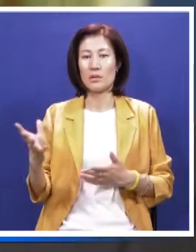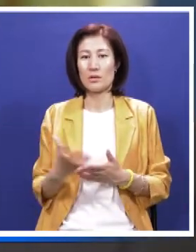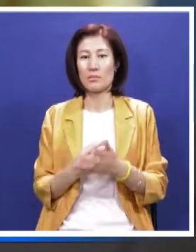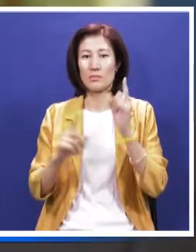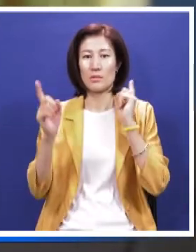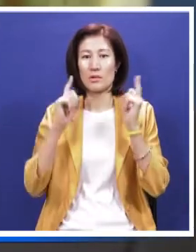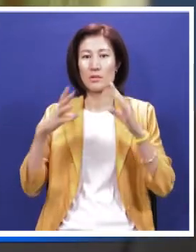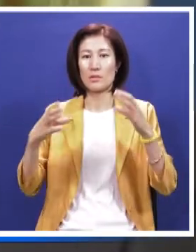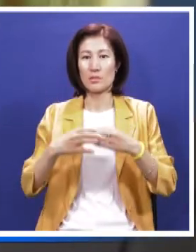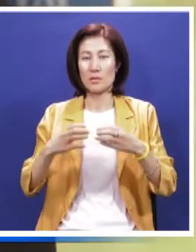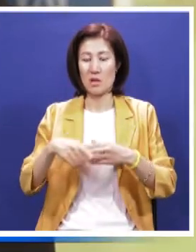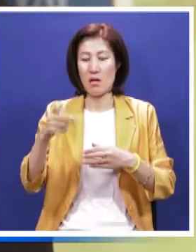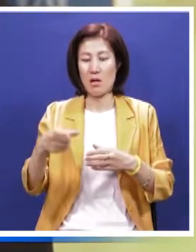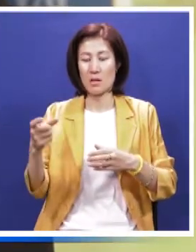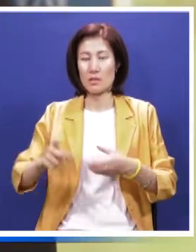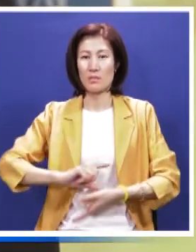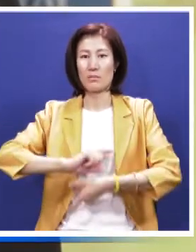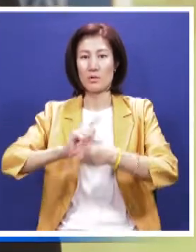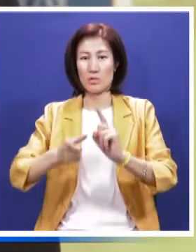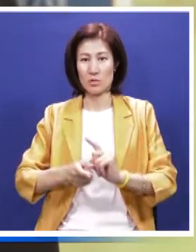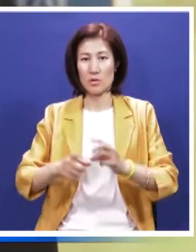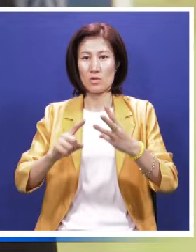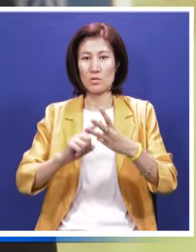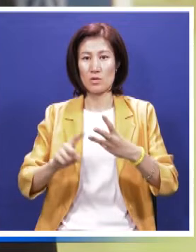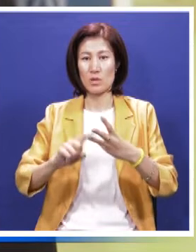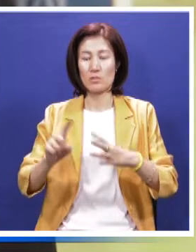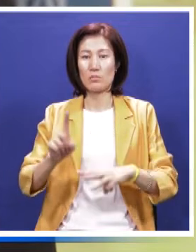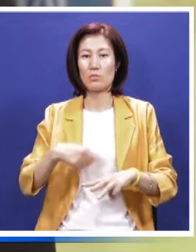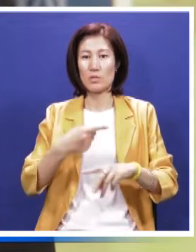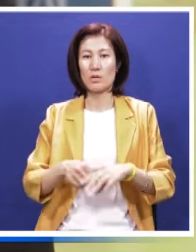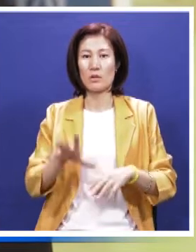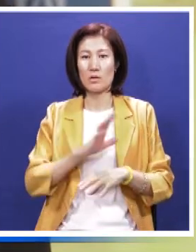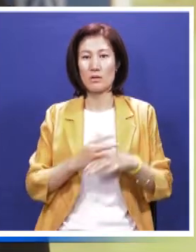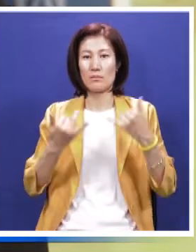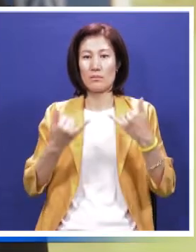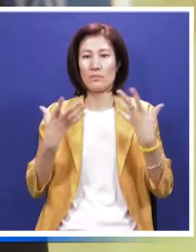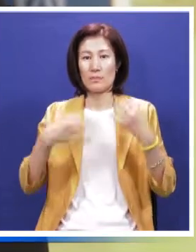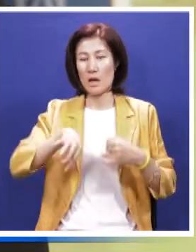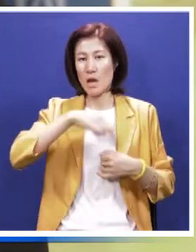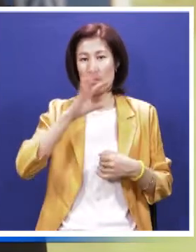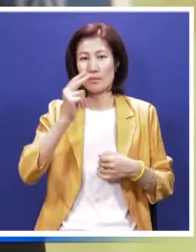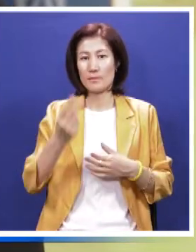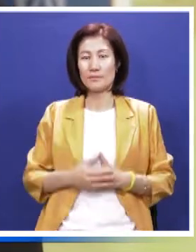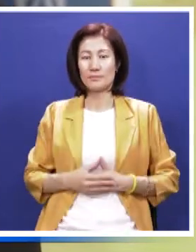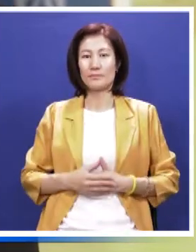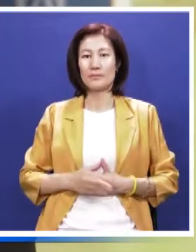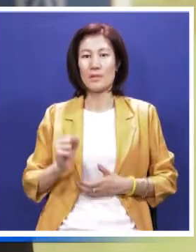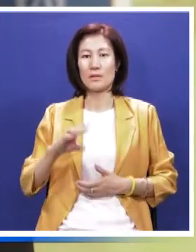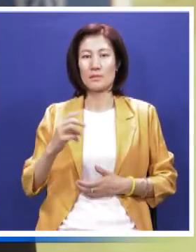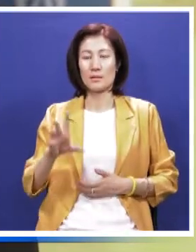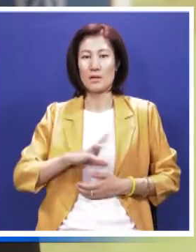kurulumlarını özgertemiz deyip otur. Üçüncü aytıp ketetin närse, bul kadirgi cevaplı hatçı Asqat Oralıp